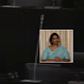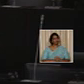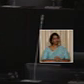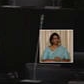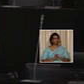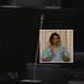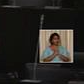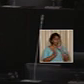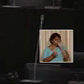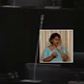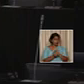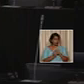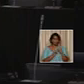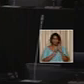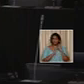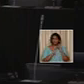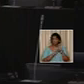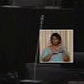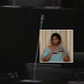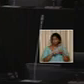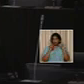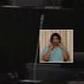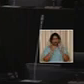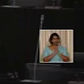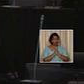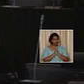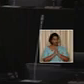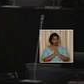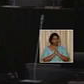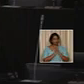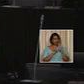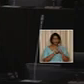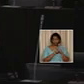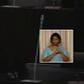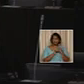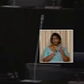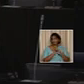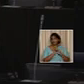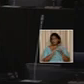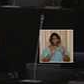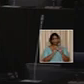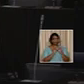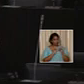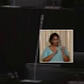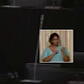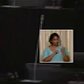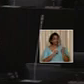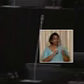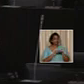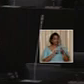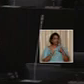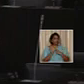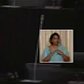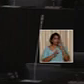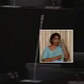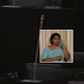वन संरक्षण डिपार्टमेंट ऐति खतरगम देनुले ओखंपीटी बूतल प्रमाण अकर